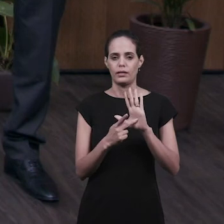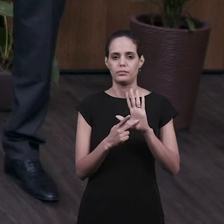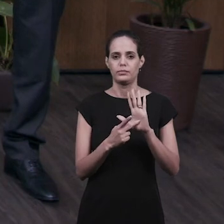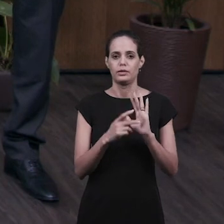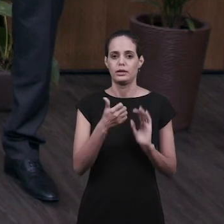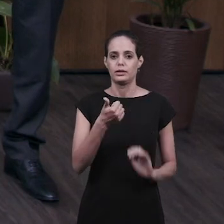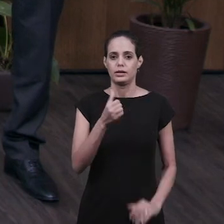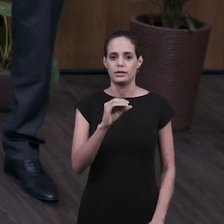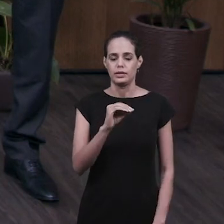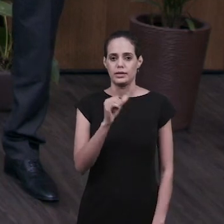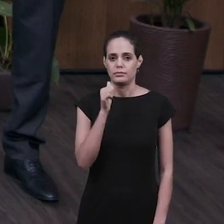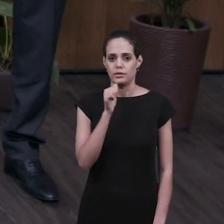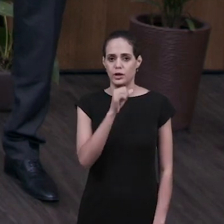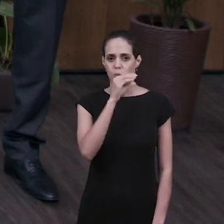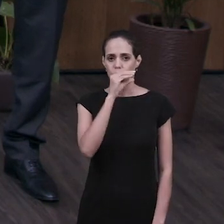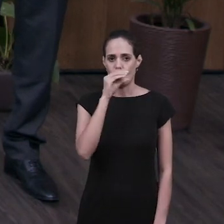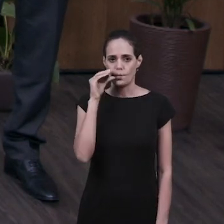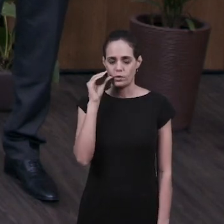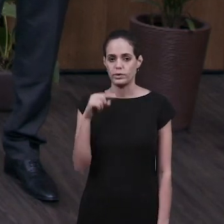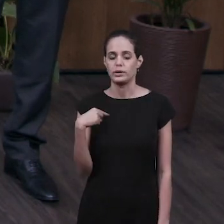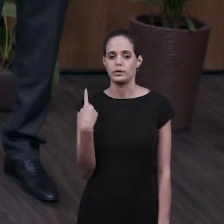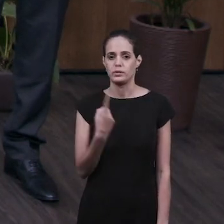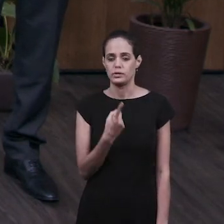Et la parabole des 10 vierges,